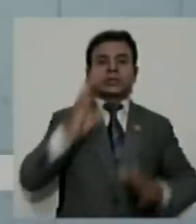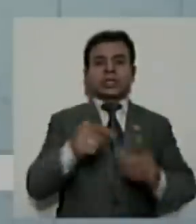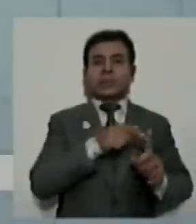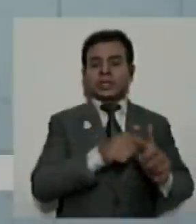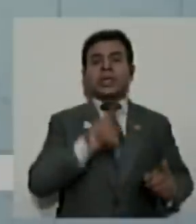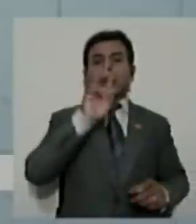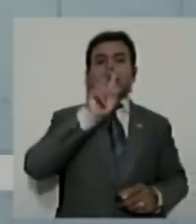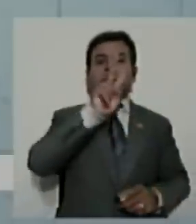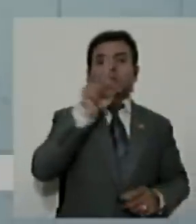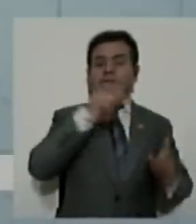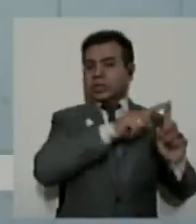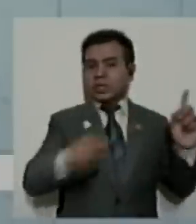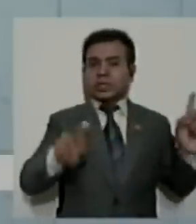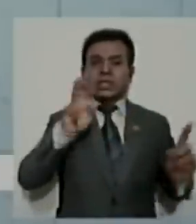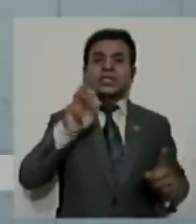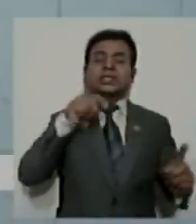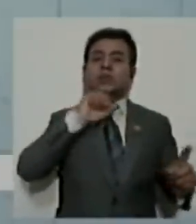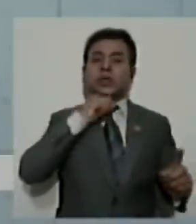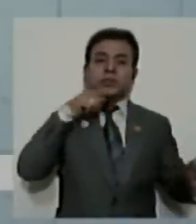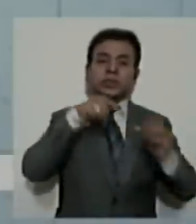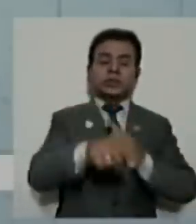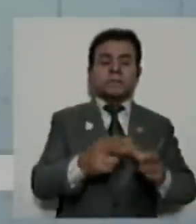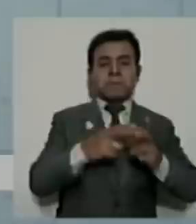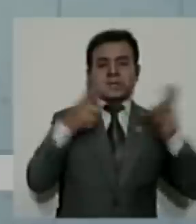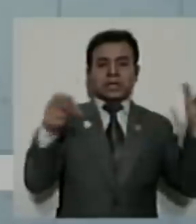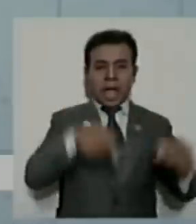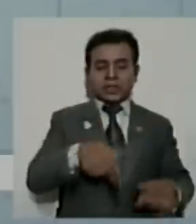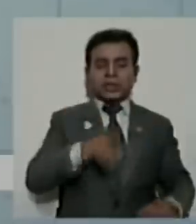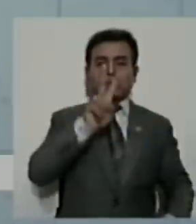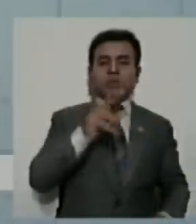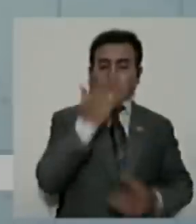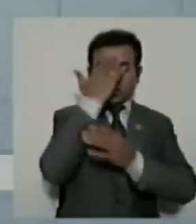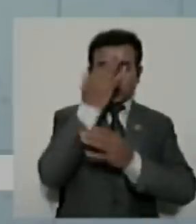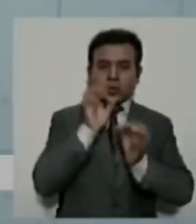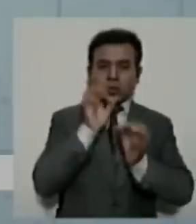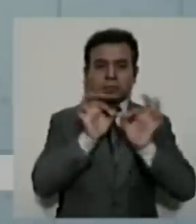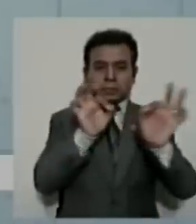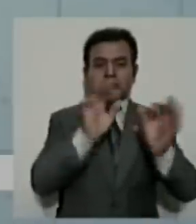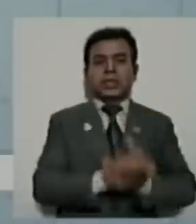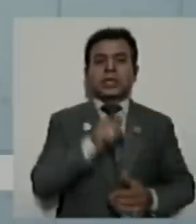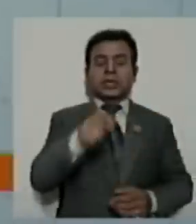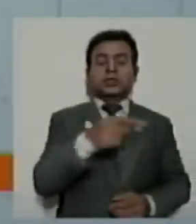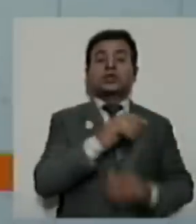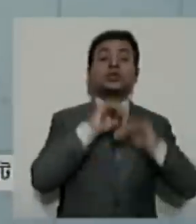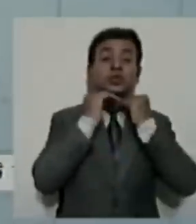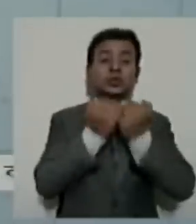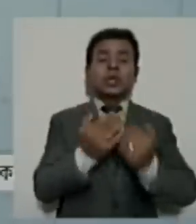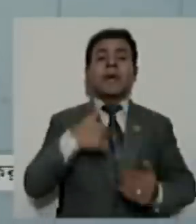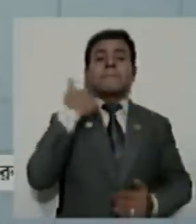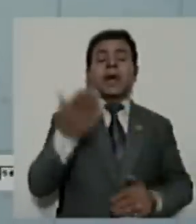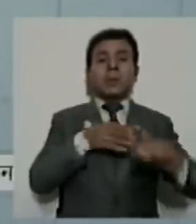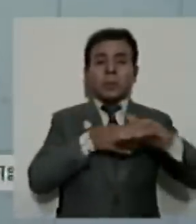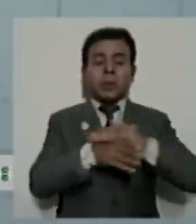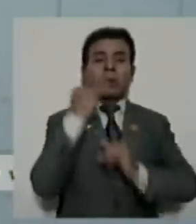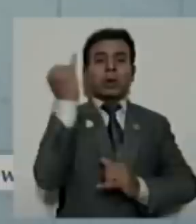করার জন্য কোভিড-19 থেকে। আমরা বারবার বলি যে বারবার সাবান পানি দিয়ে 20 সেকেন্ড ধরে হাত ধুন, পরিবারের সকলকে হাত ধোয়ার জন্য